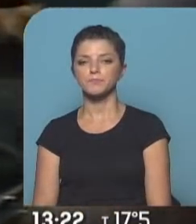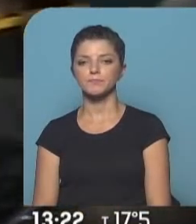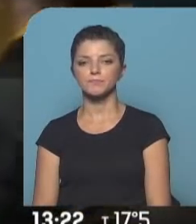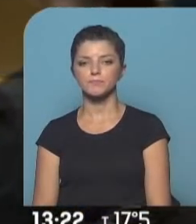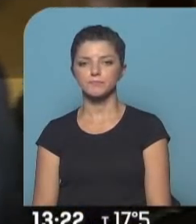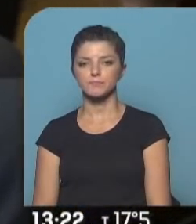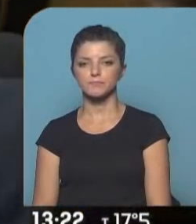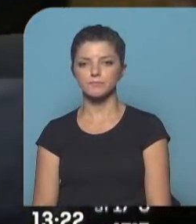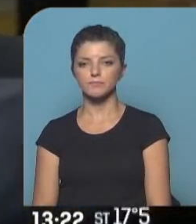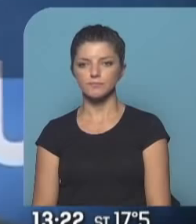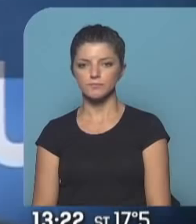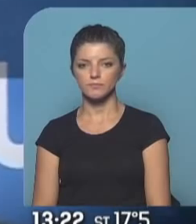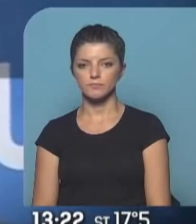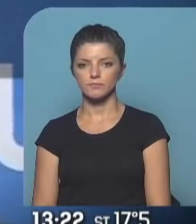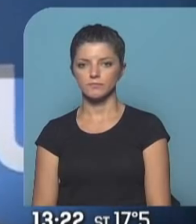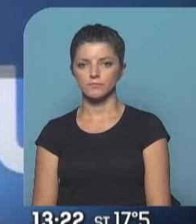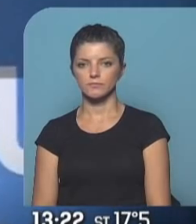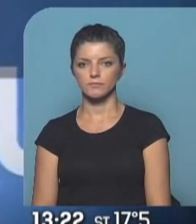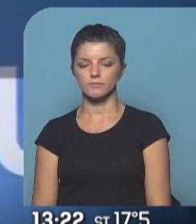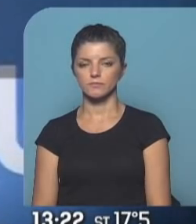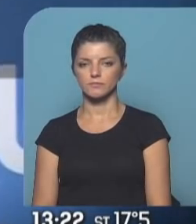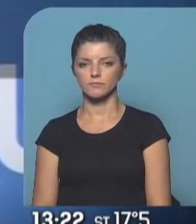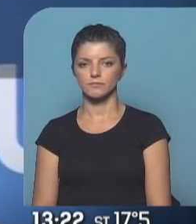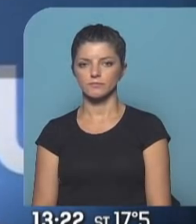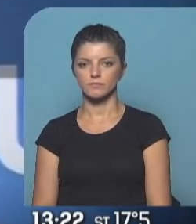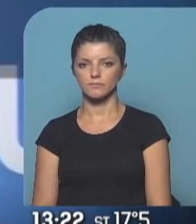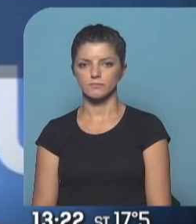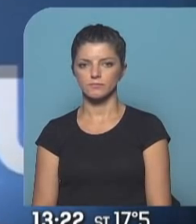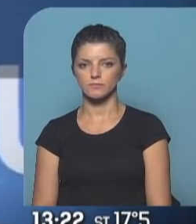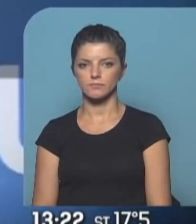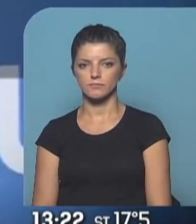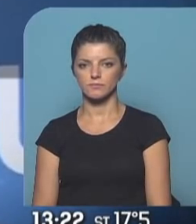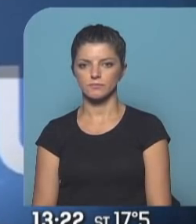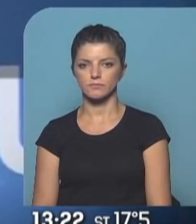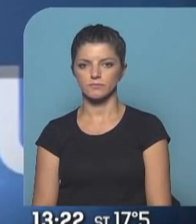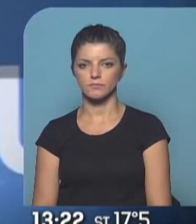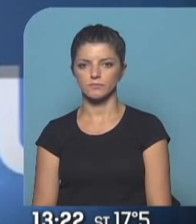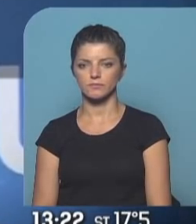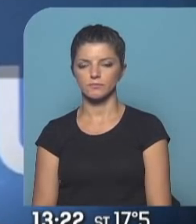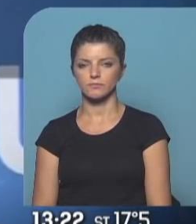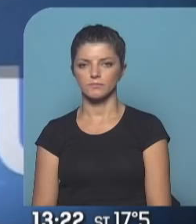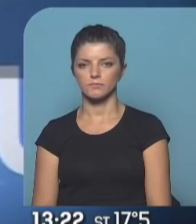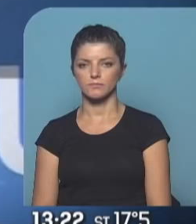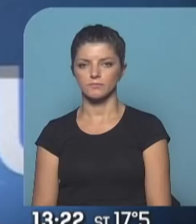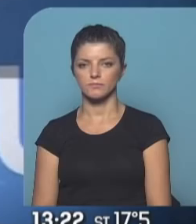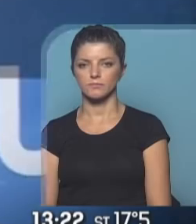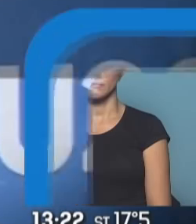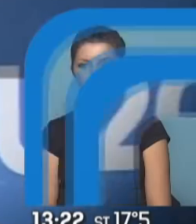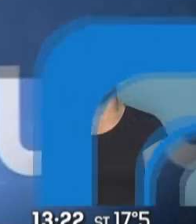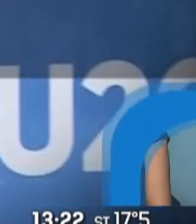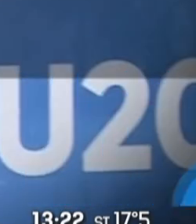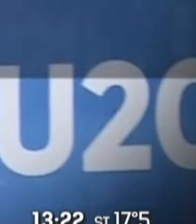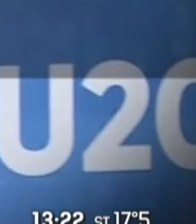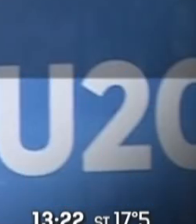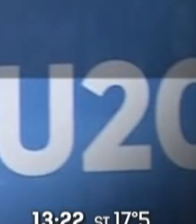Bestritten, dass wir hier auch eine Fähigkeits- und Machtdemonstration der Russen sehen.